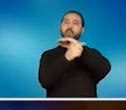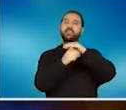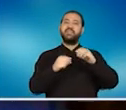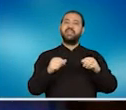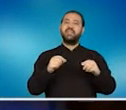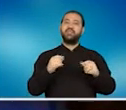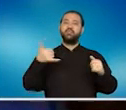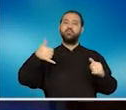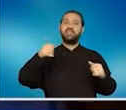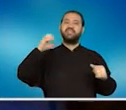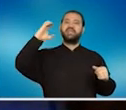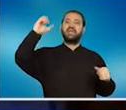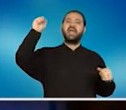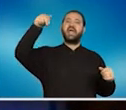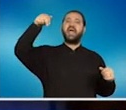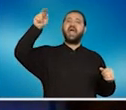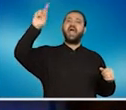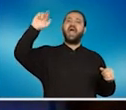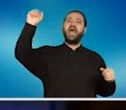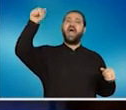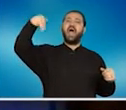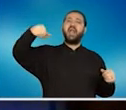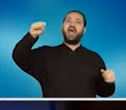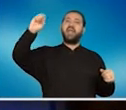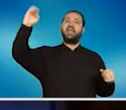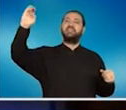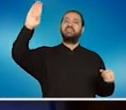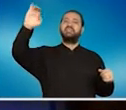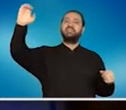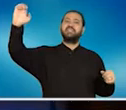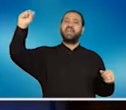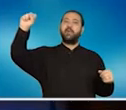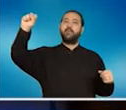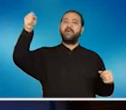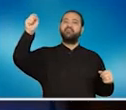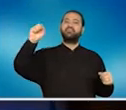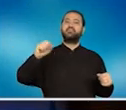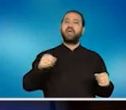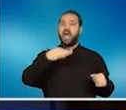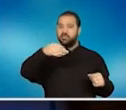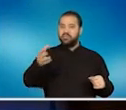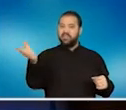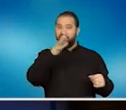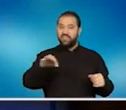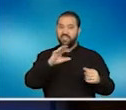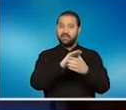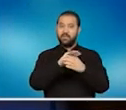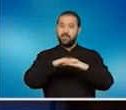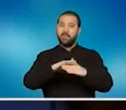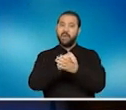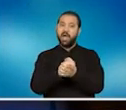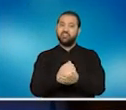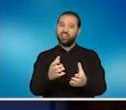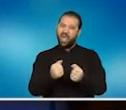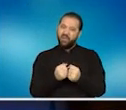Caransebeș, i-a spus aceste 9 cuvinte: fiți pe pace, aveți-vă